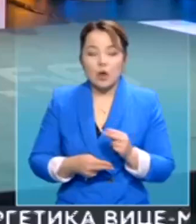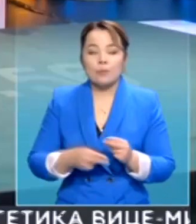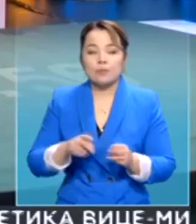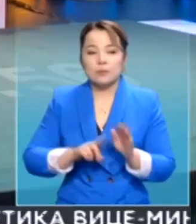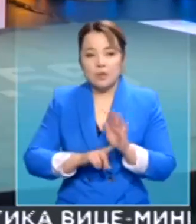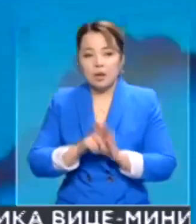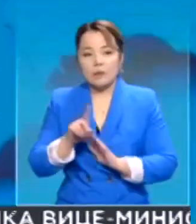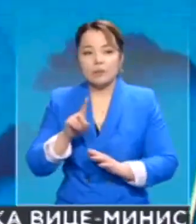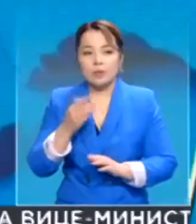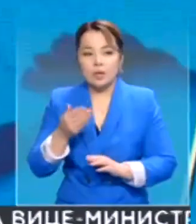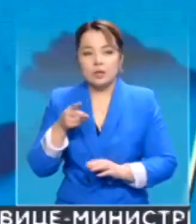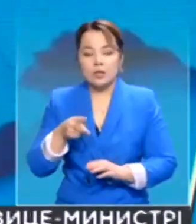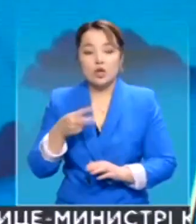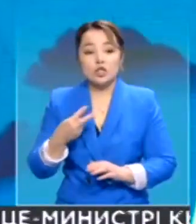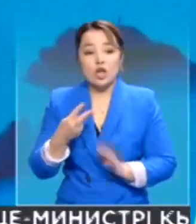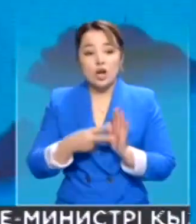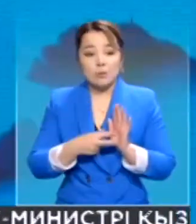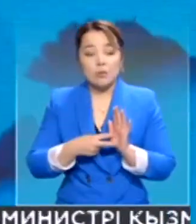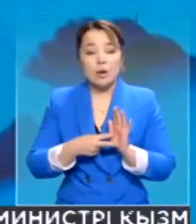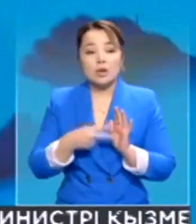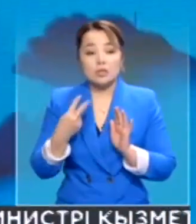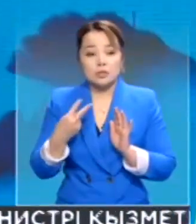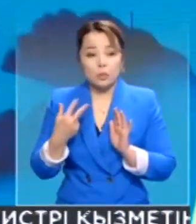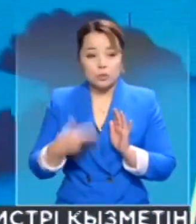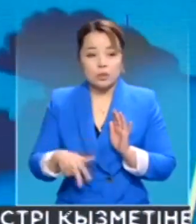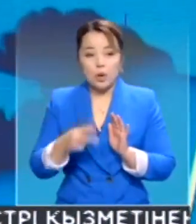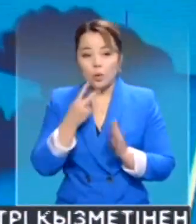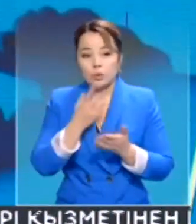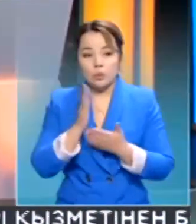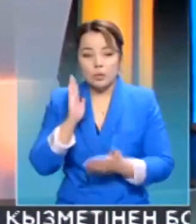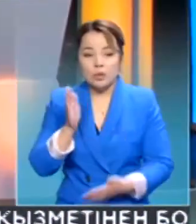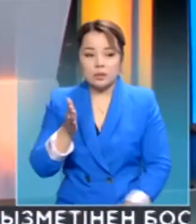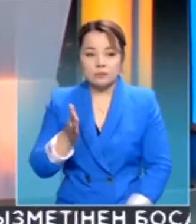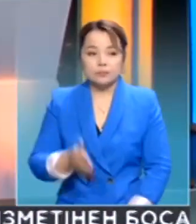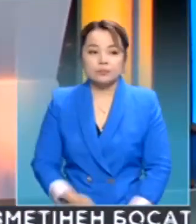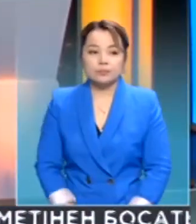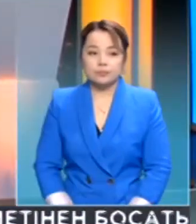іле-шала сағат 20:30-да тікелей эфирде өтеді.